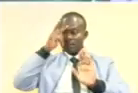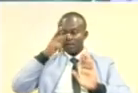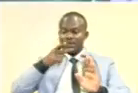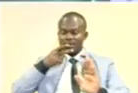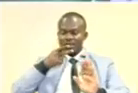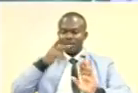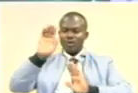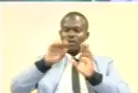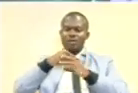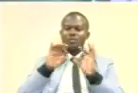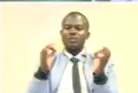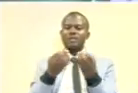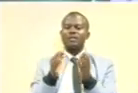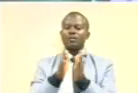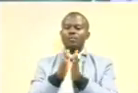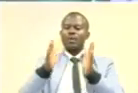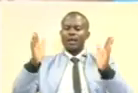uruhare rw'umuryango mugari